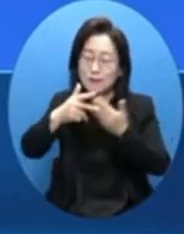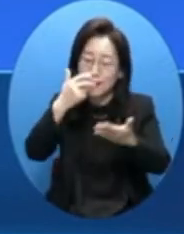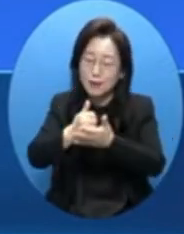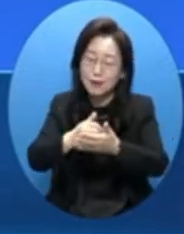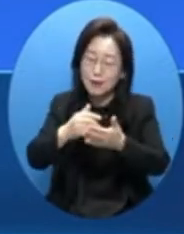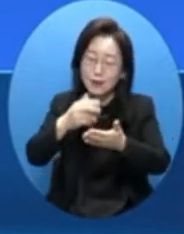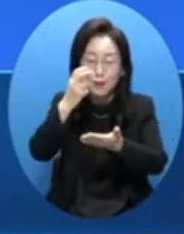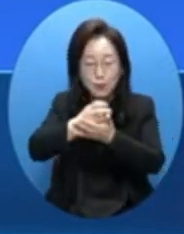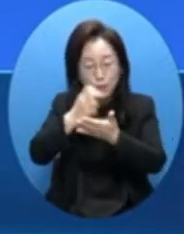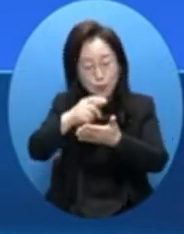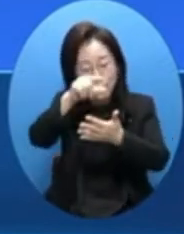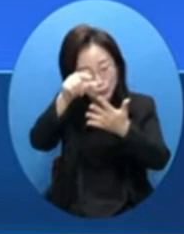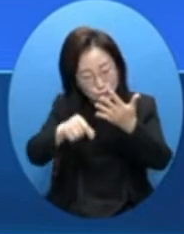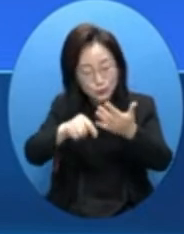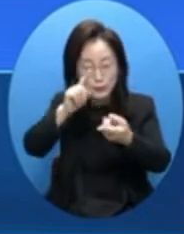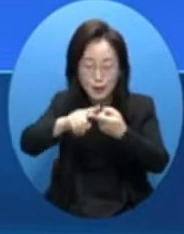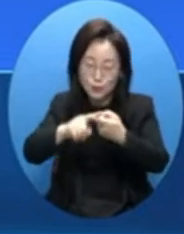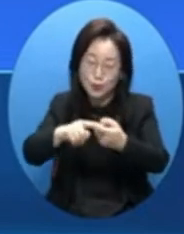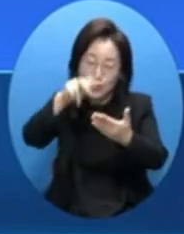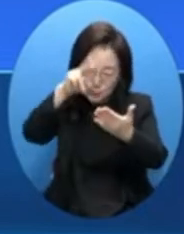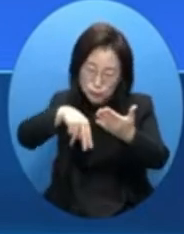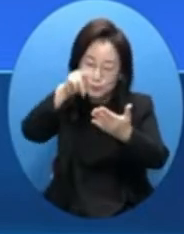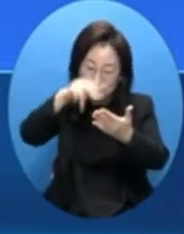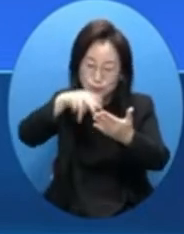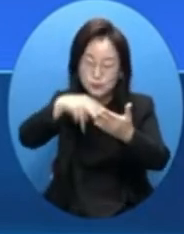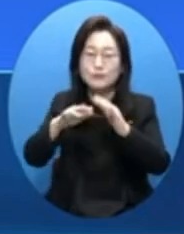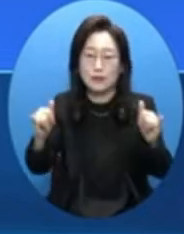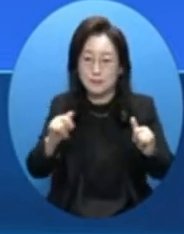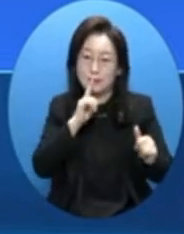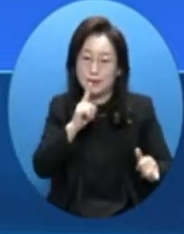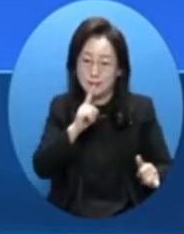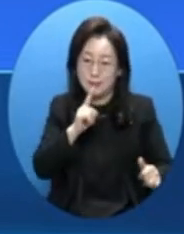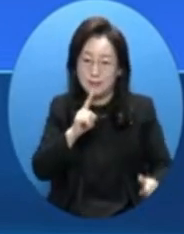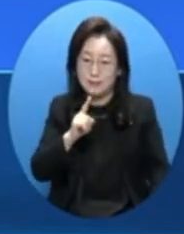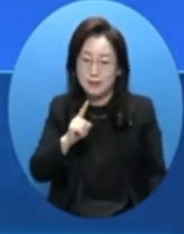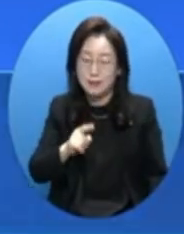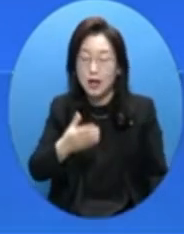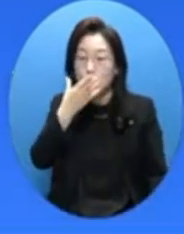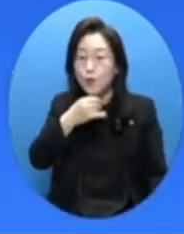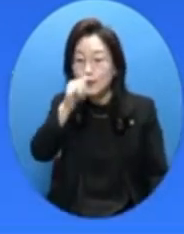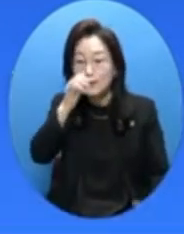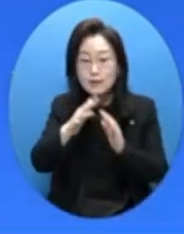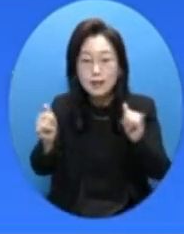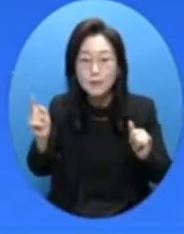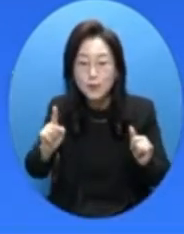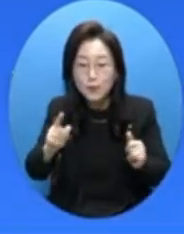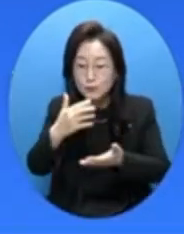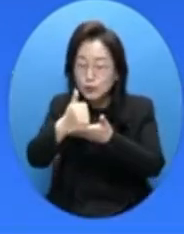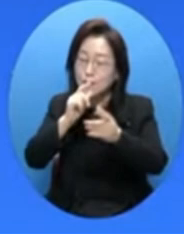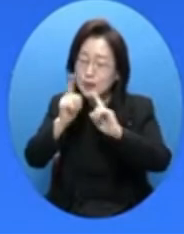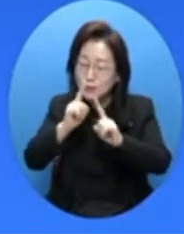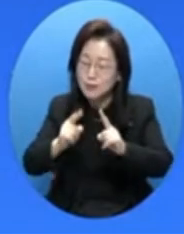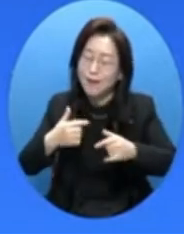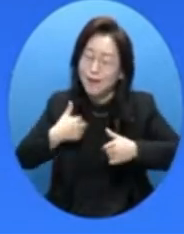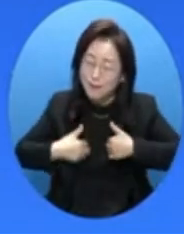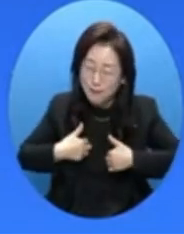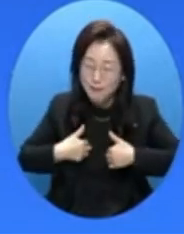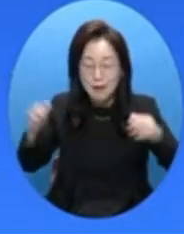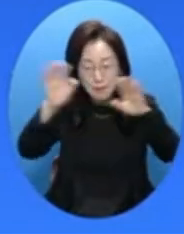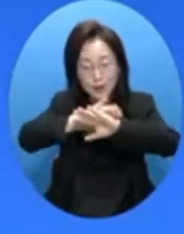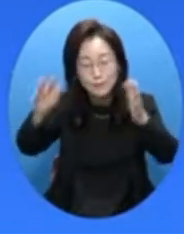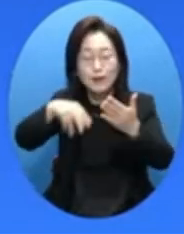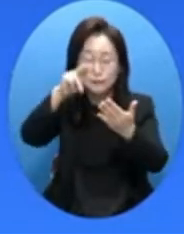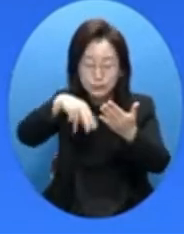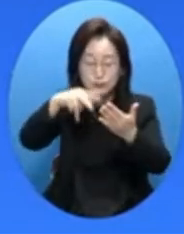즐거워하여 그의 율법을 죄로 묵상하는도다이 사람이 복 있는 사람이라고 말했습니다 복 있는 사람은 주님 말씀을 즐거워서 묵상하는 사람들입니다